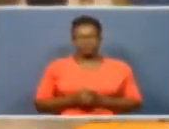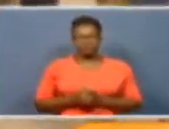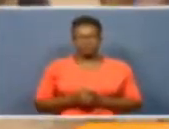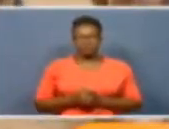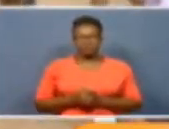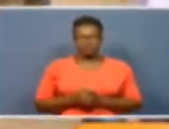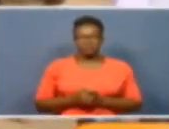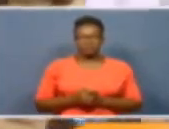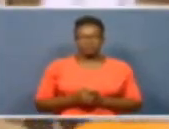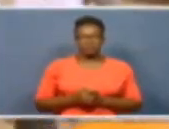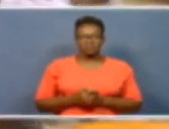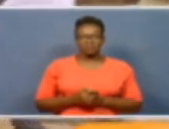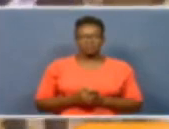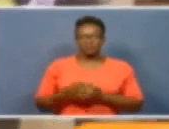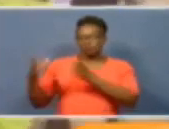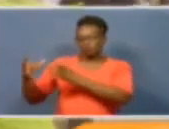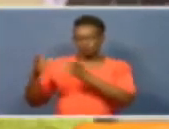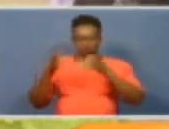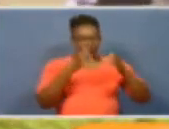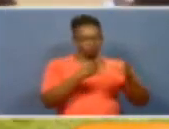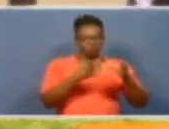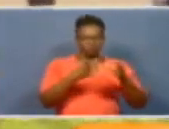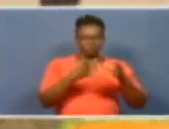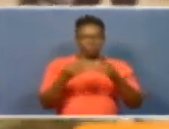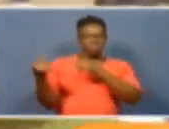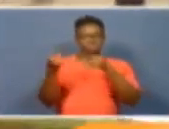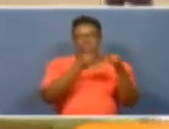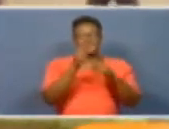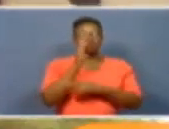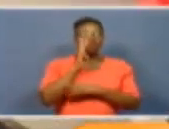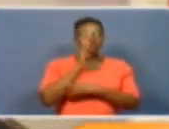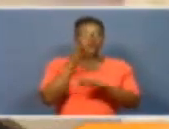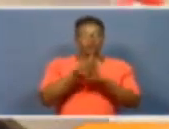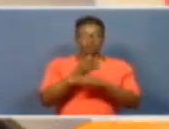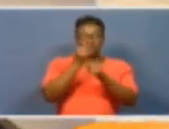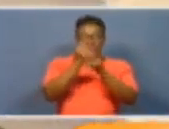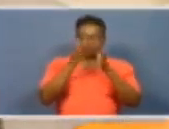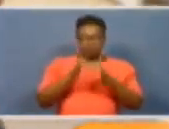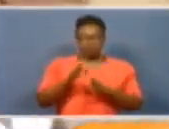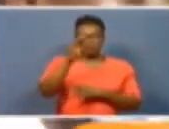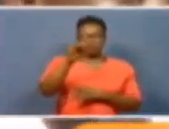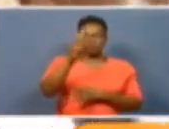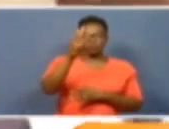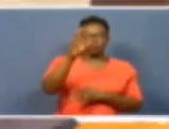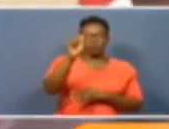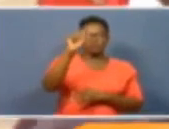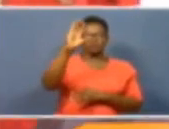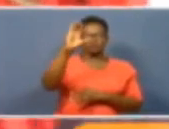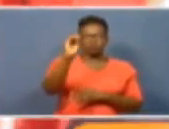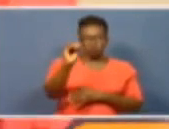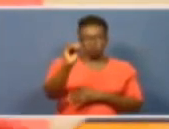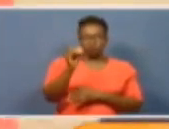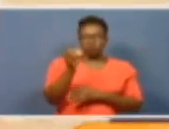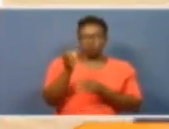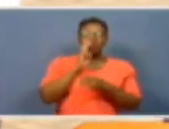Pande mbili zikitofautiana kuhusu maji. Hii ni baada ya wafanyikazi wa kampuni ya maji ya Muasco kufunga maji wakilalamikia hatua